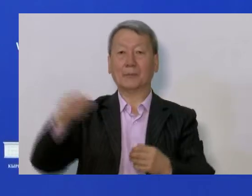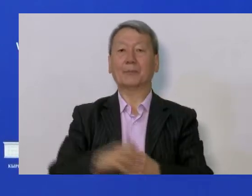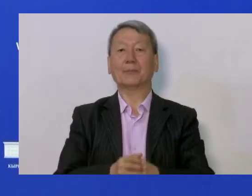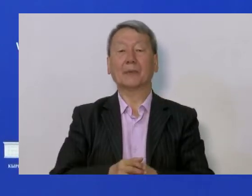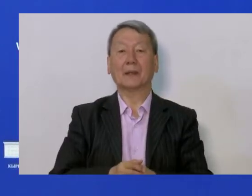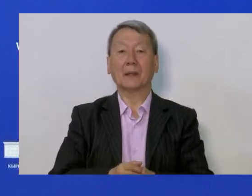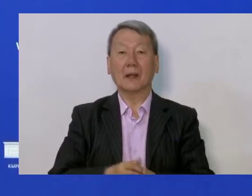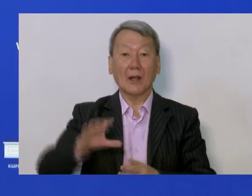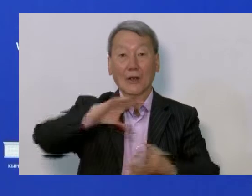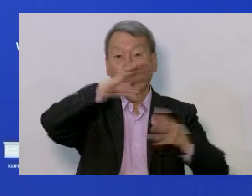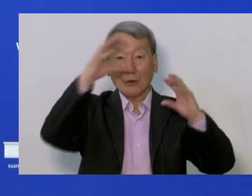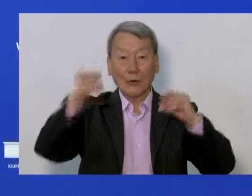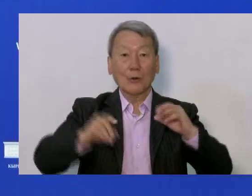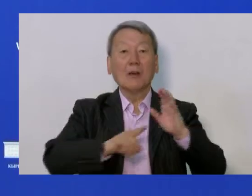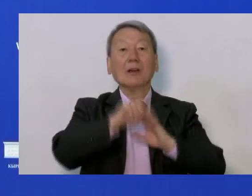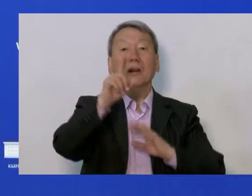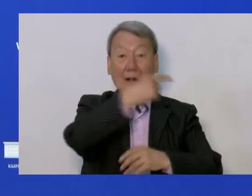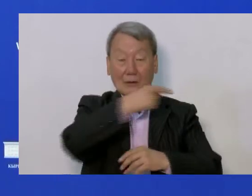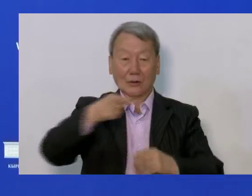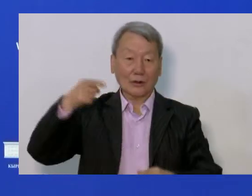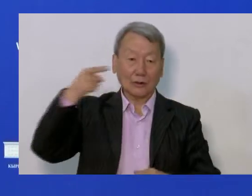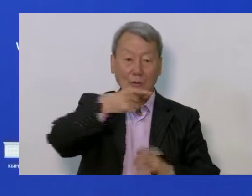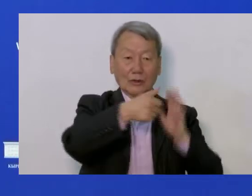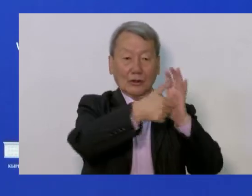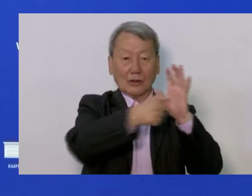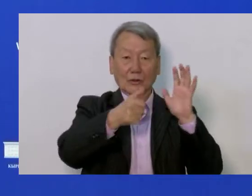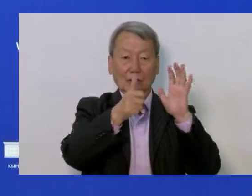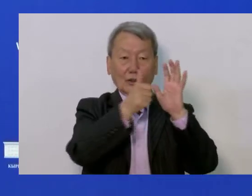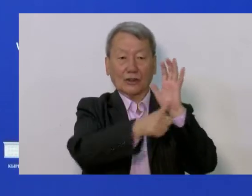анализов. Всего за время выписано